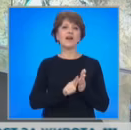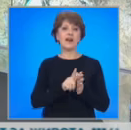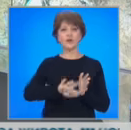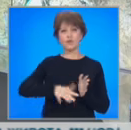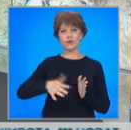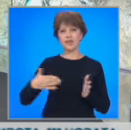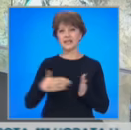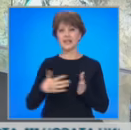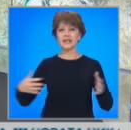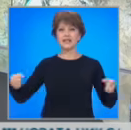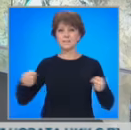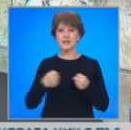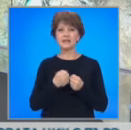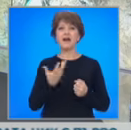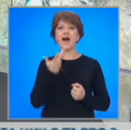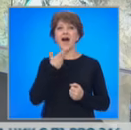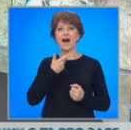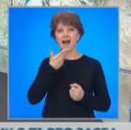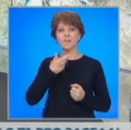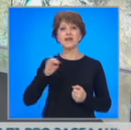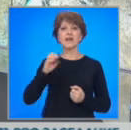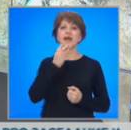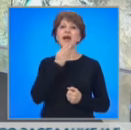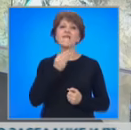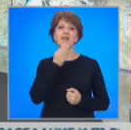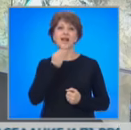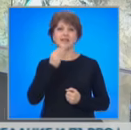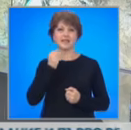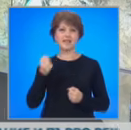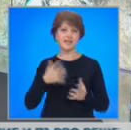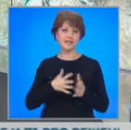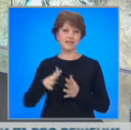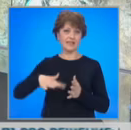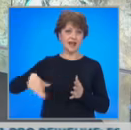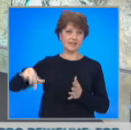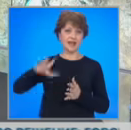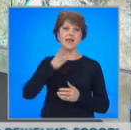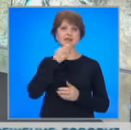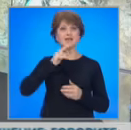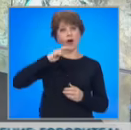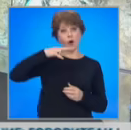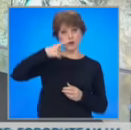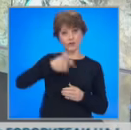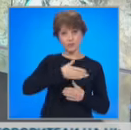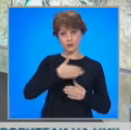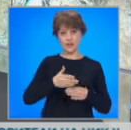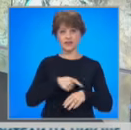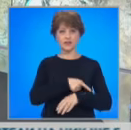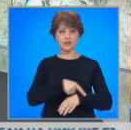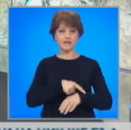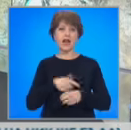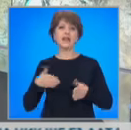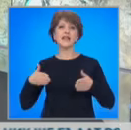заради сблъсъци между араби и еврейски заселници. Израелският отговор през последните часове беше насочен срещу цели на